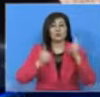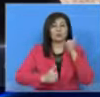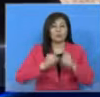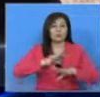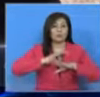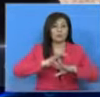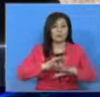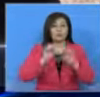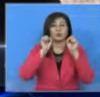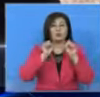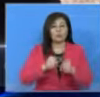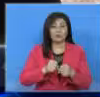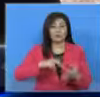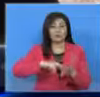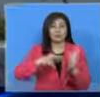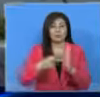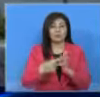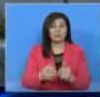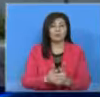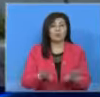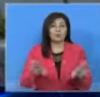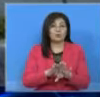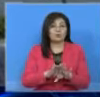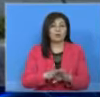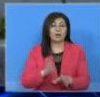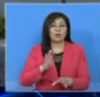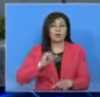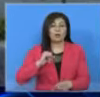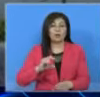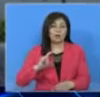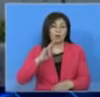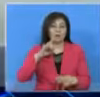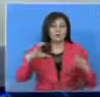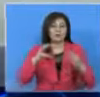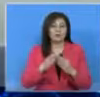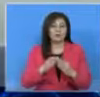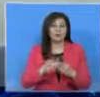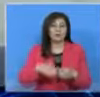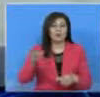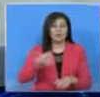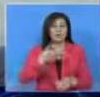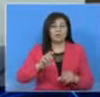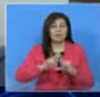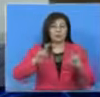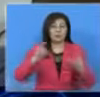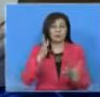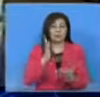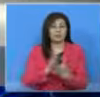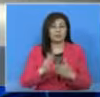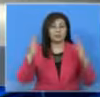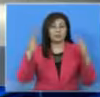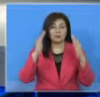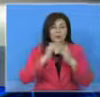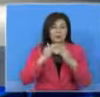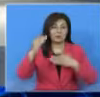өткізуге әлеуеті мол болады деп жоспарлап отырмыз. Сондай-ақ әуе қалашығы ауданында теннис орталығы салынып жатыр. Қабырғасы көтеріліп, шатыры жабылған.